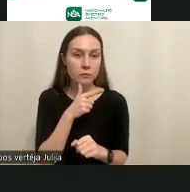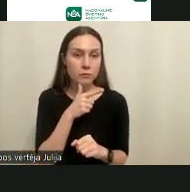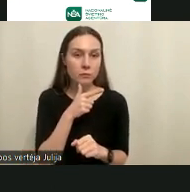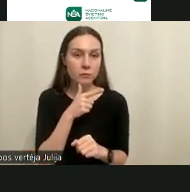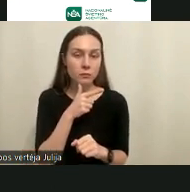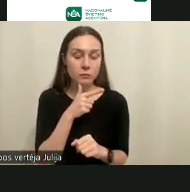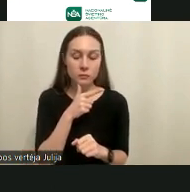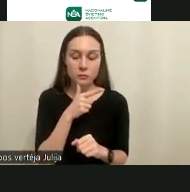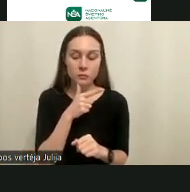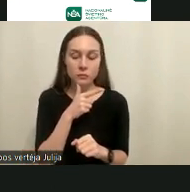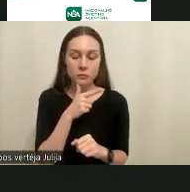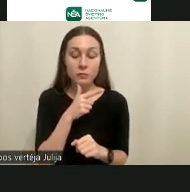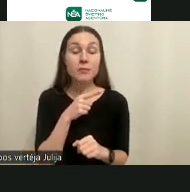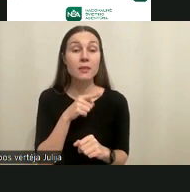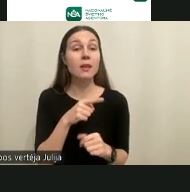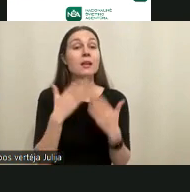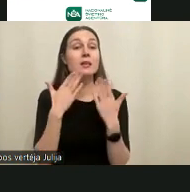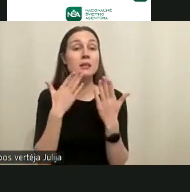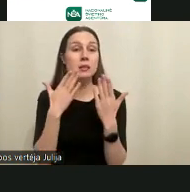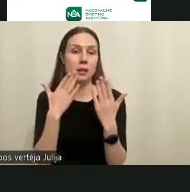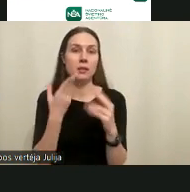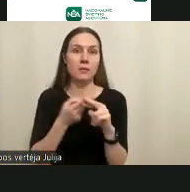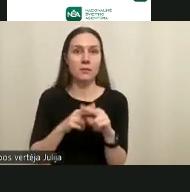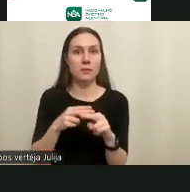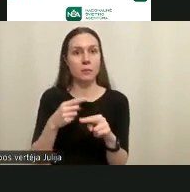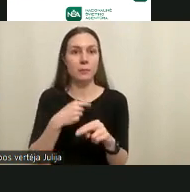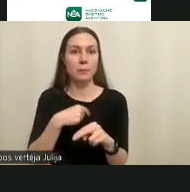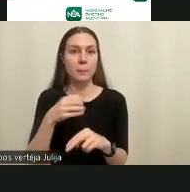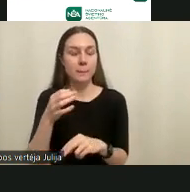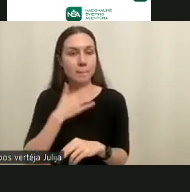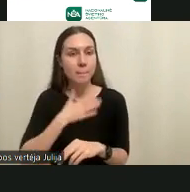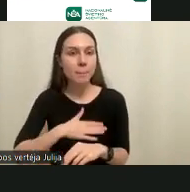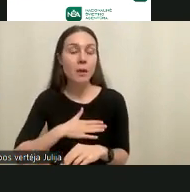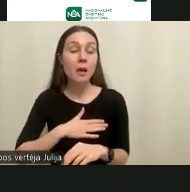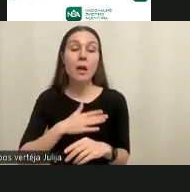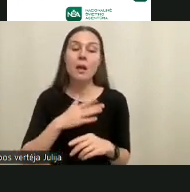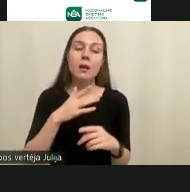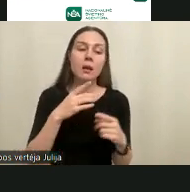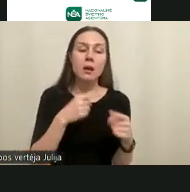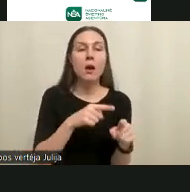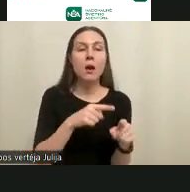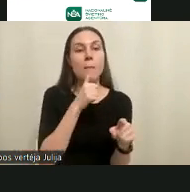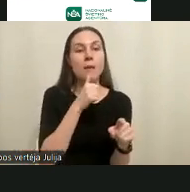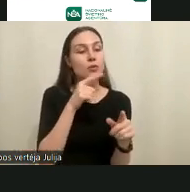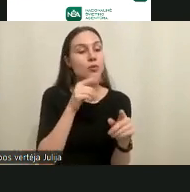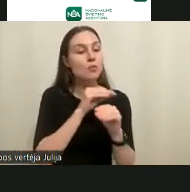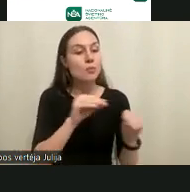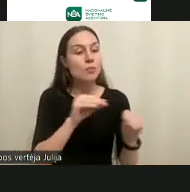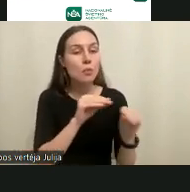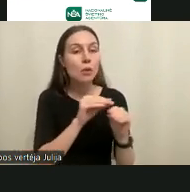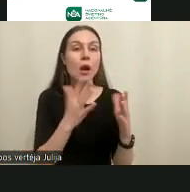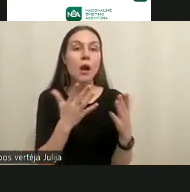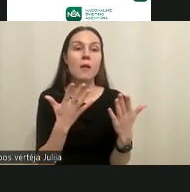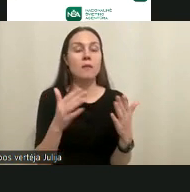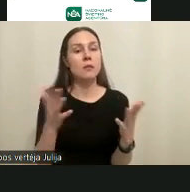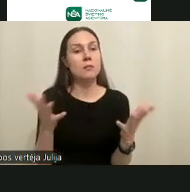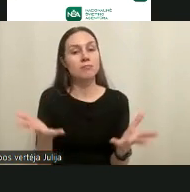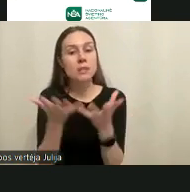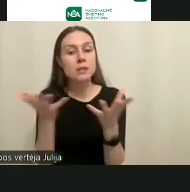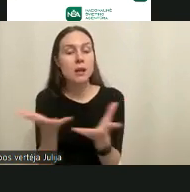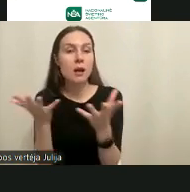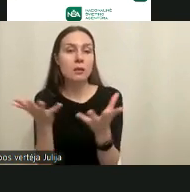Ir skaitime savo malonumą irgi atskiras dalykas. Vienas dalykas, kai mes mokome, kitas dalykas, kai mes skatiname plėtrą, asmeninę plėtrą